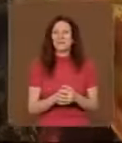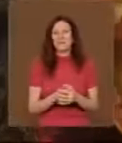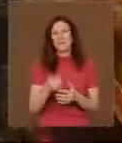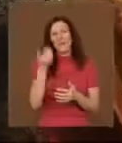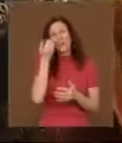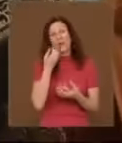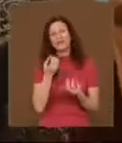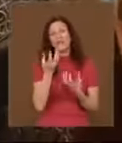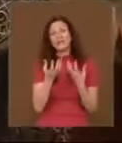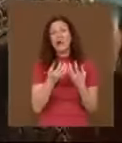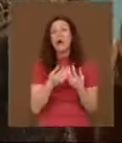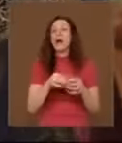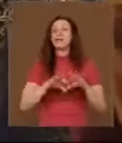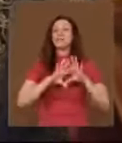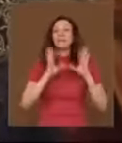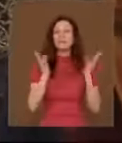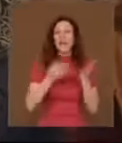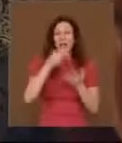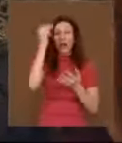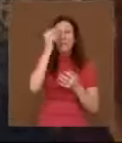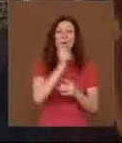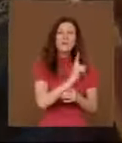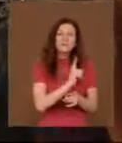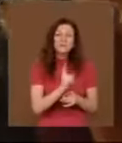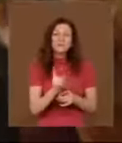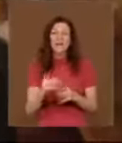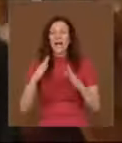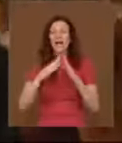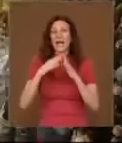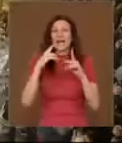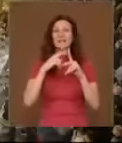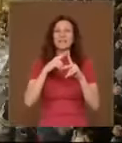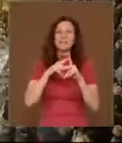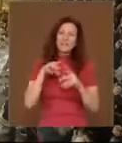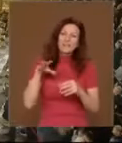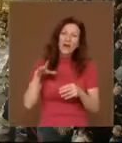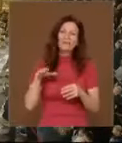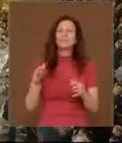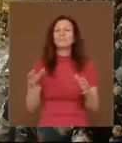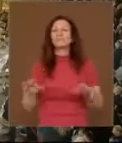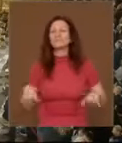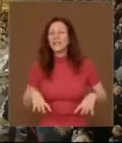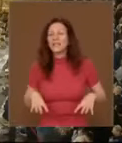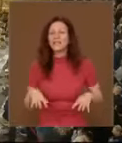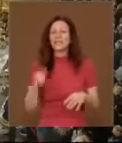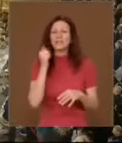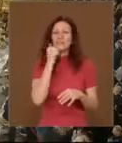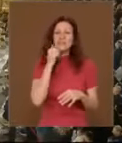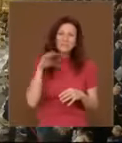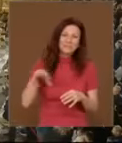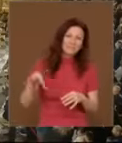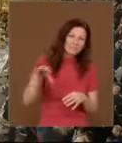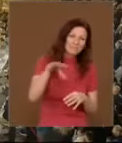благодатния огън във всички епархии, във всички храмове и енори в Българската православна